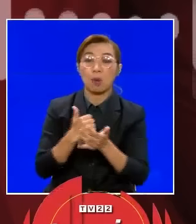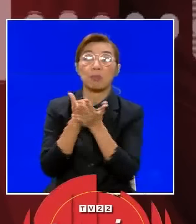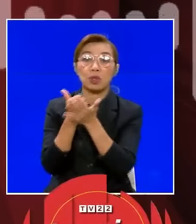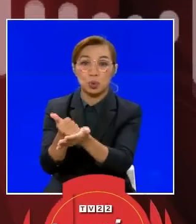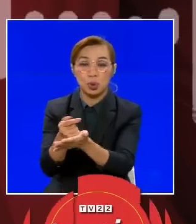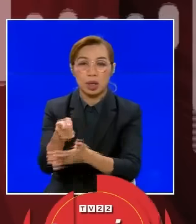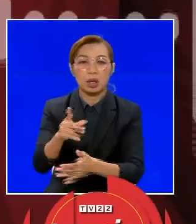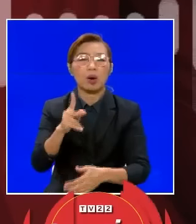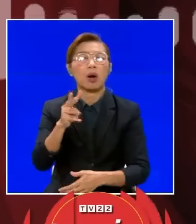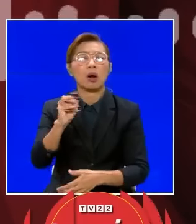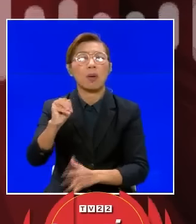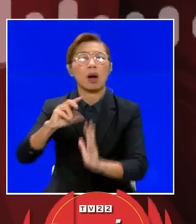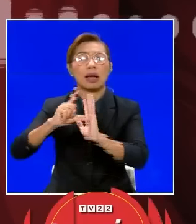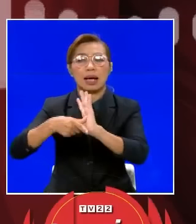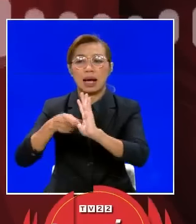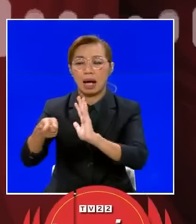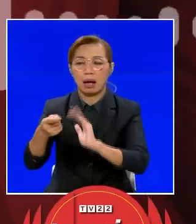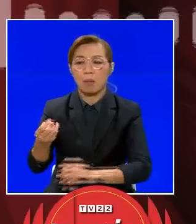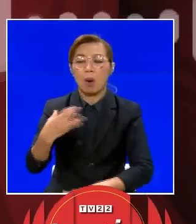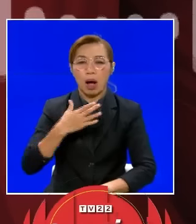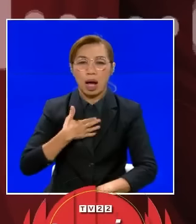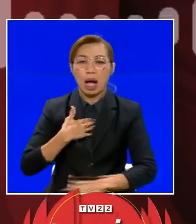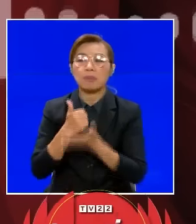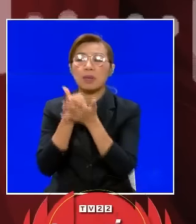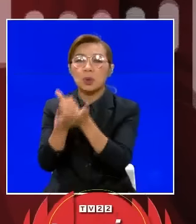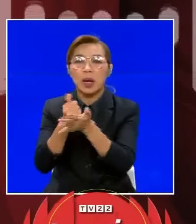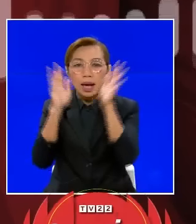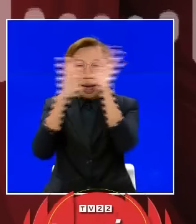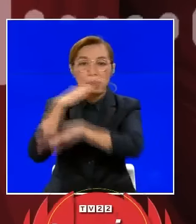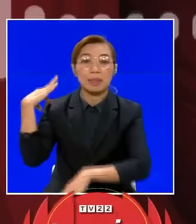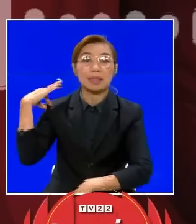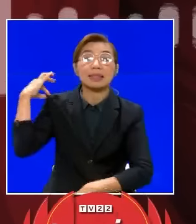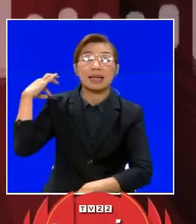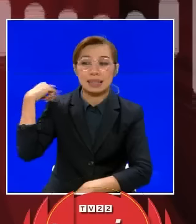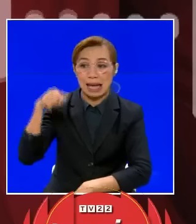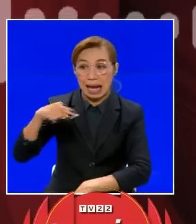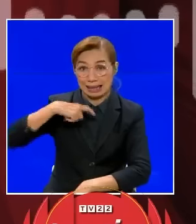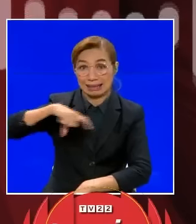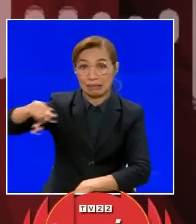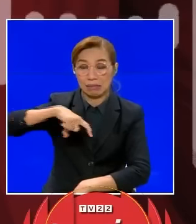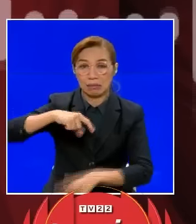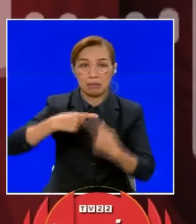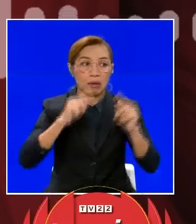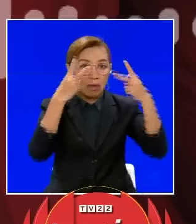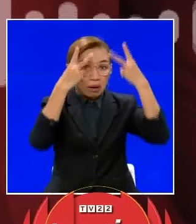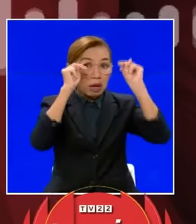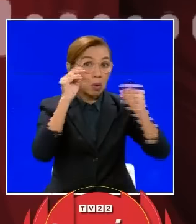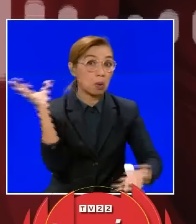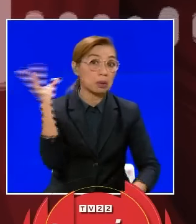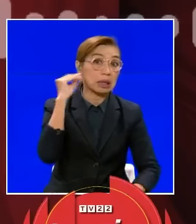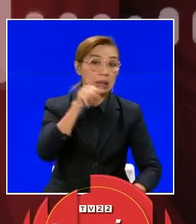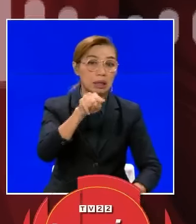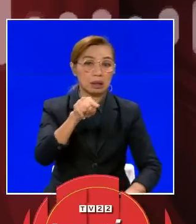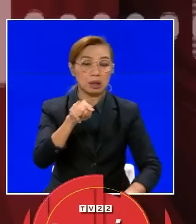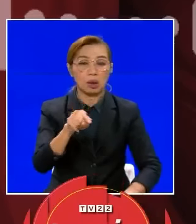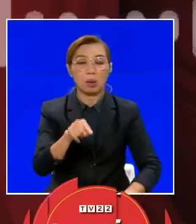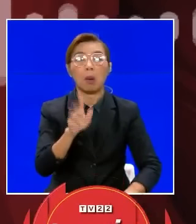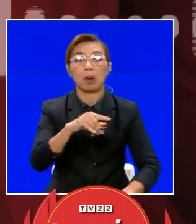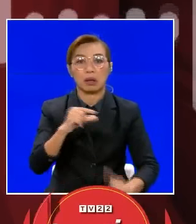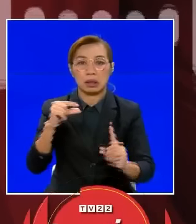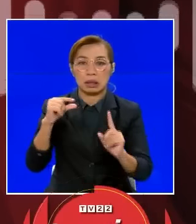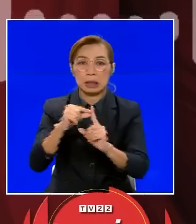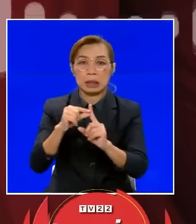ก็ขอไปช่วยเป็นที่ปรึกษาเขาทีนี้เรื่องรู้ไปถึงนายกก็ตั้งให้เป็น ก็คือแสดงว่าล